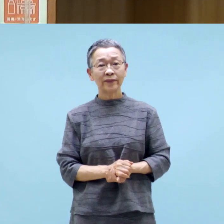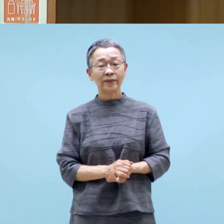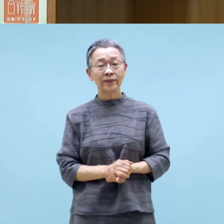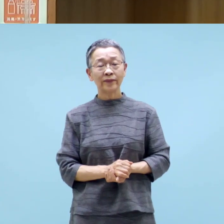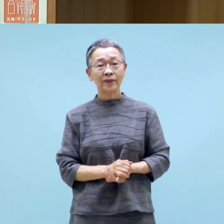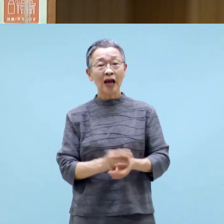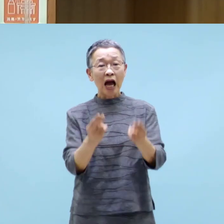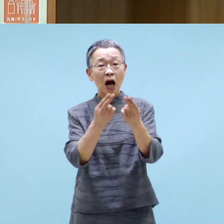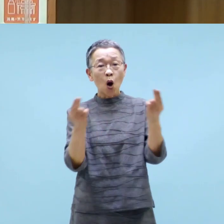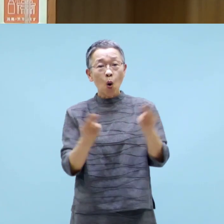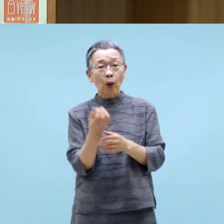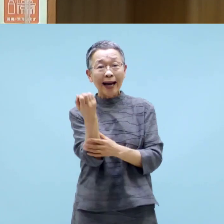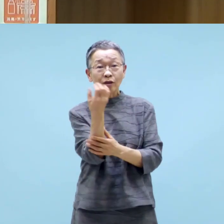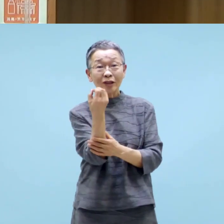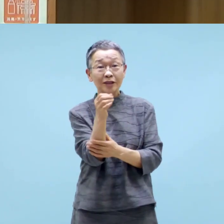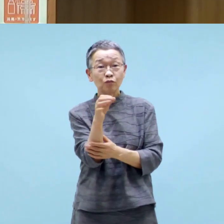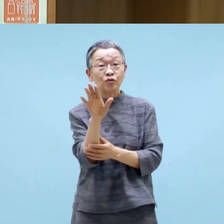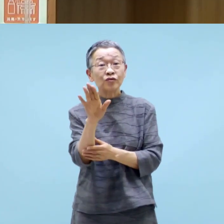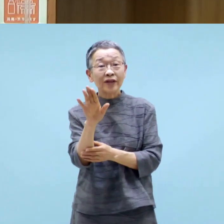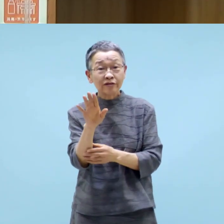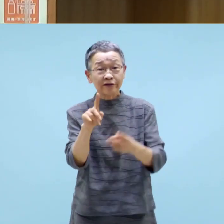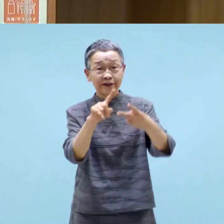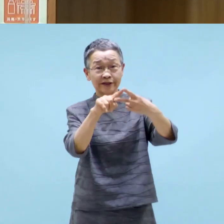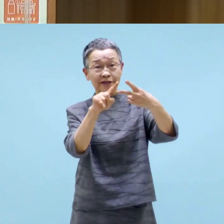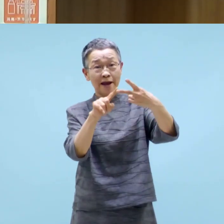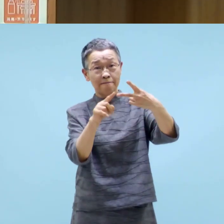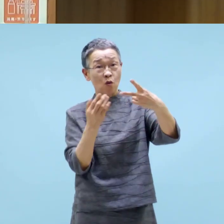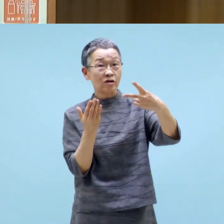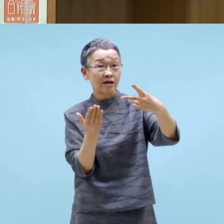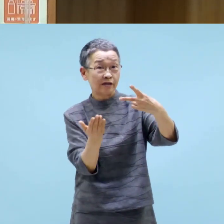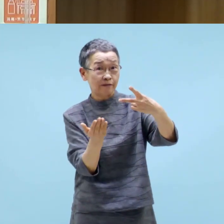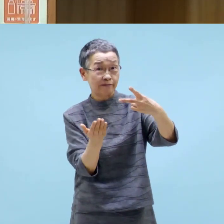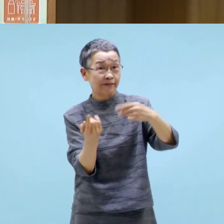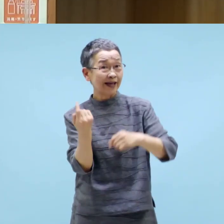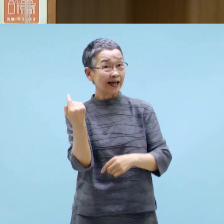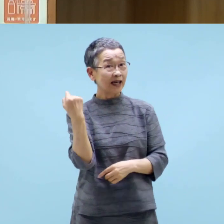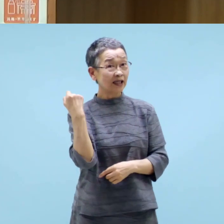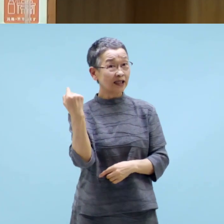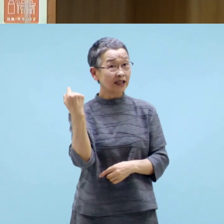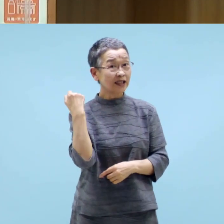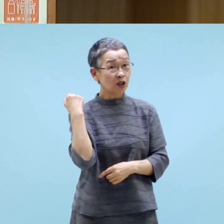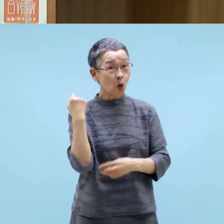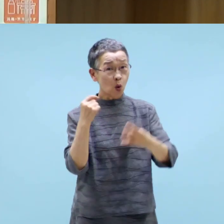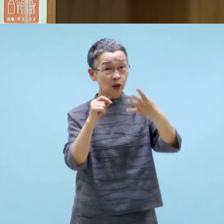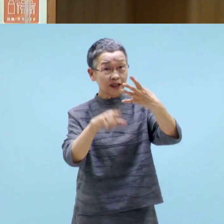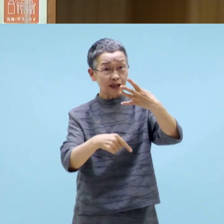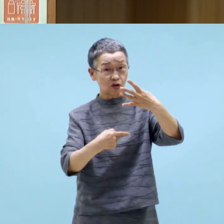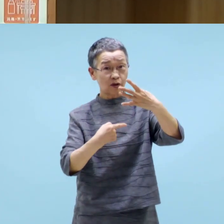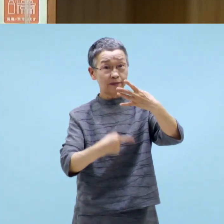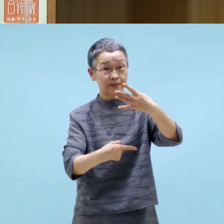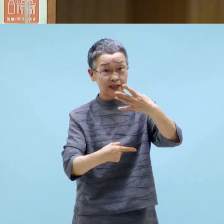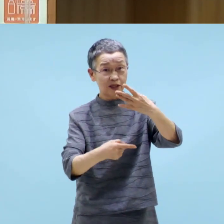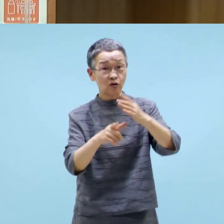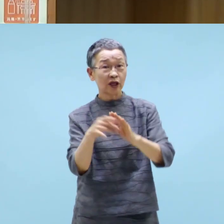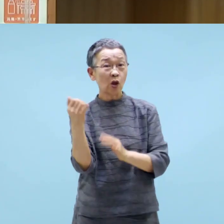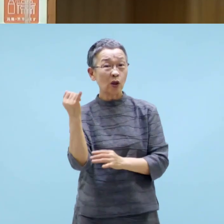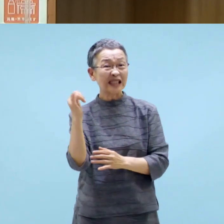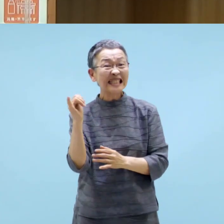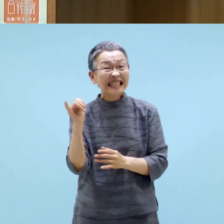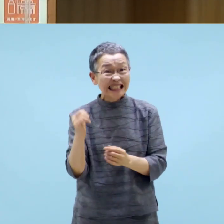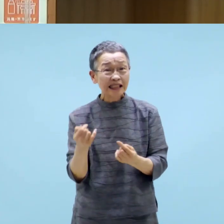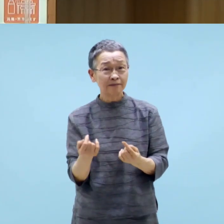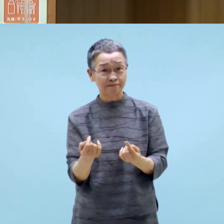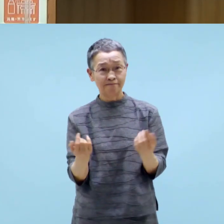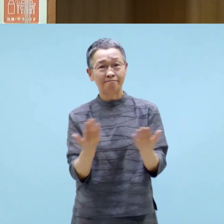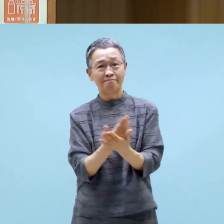北海道新聞の村田です。2点お伺いいたします。昨日4月の1日付での人事が出されました